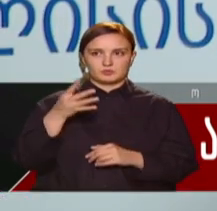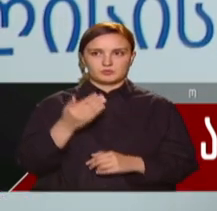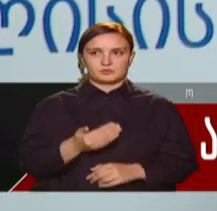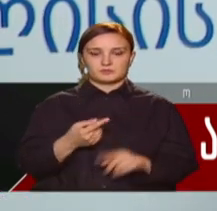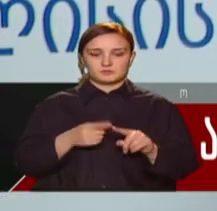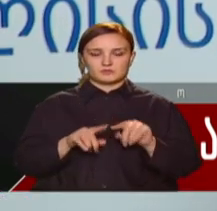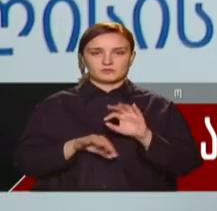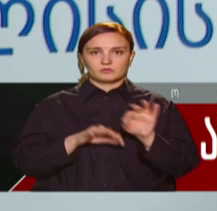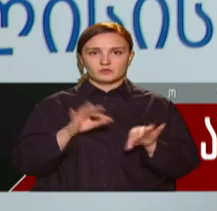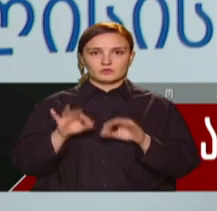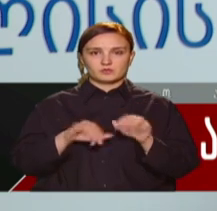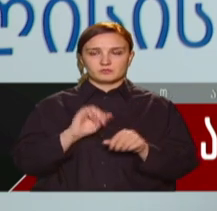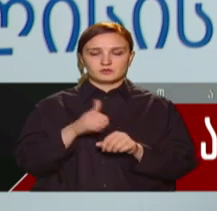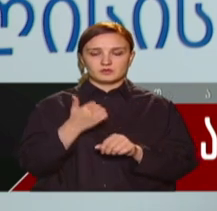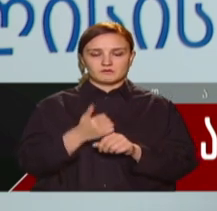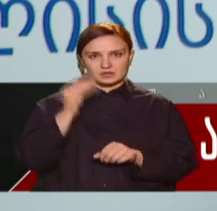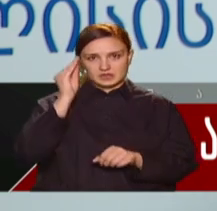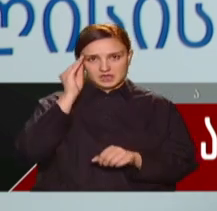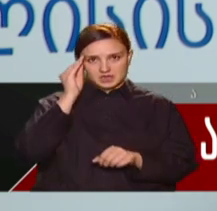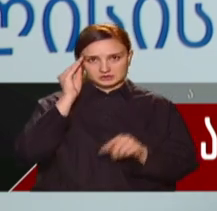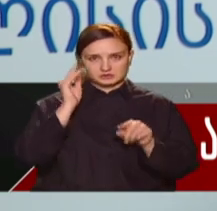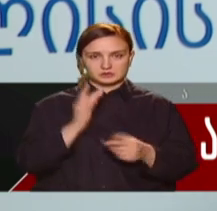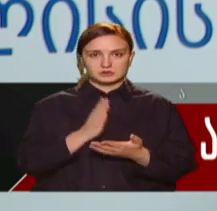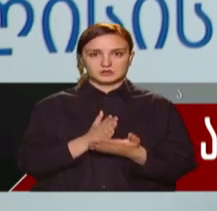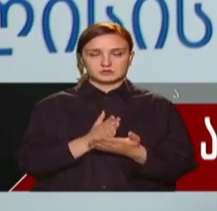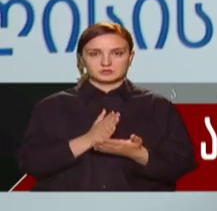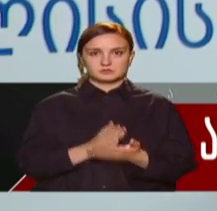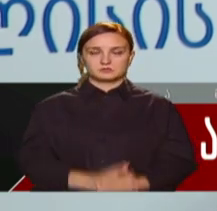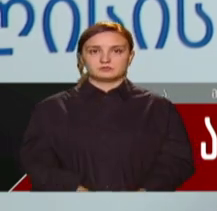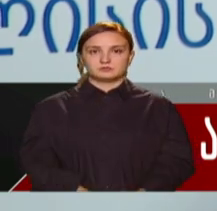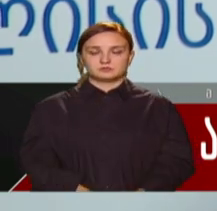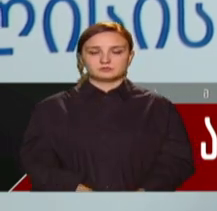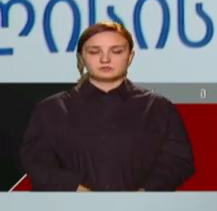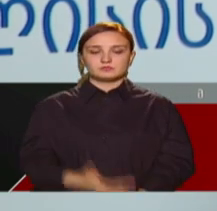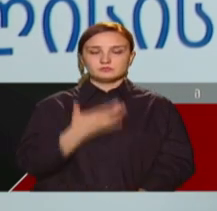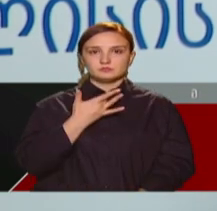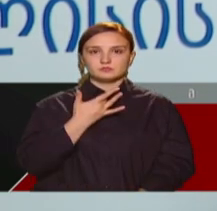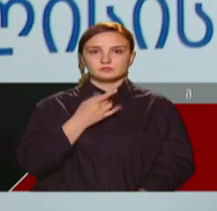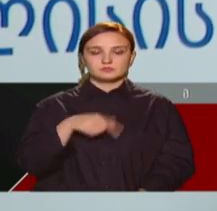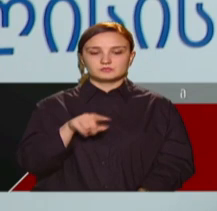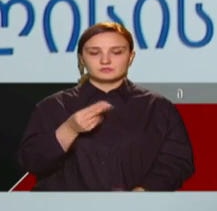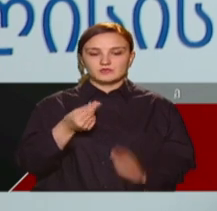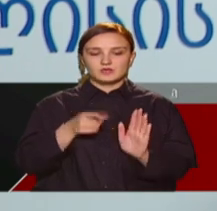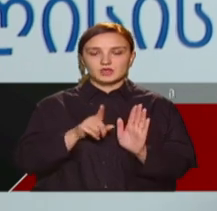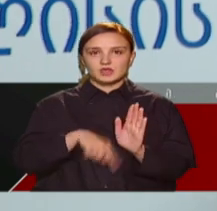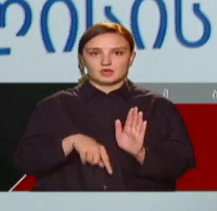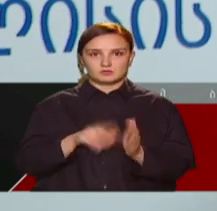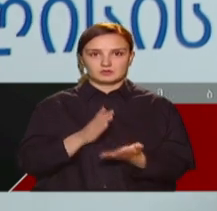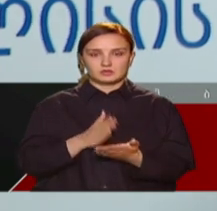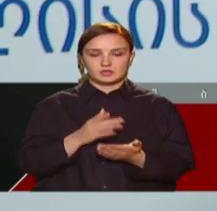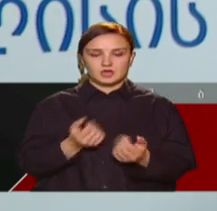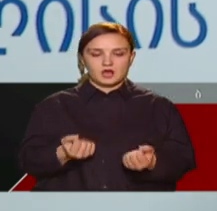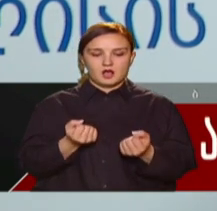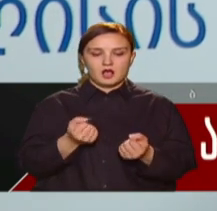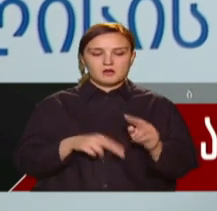პროექტის მთავარი აზრი და არსი მდგომარეობს იმაში, რომ მუნიციპალიტეტს იაფი უჯდება,